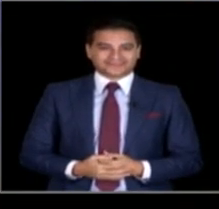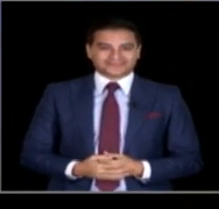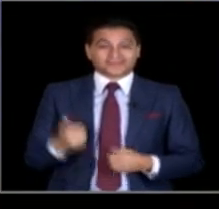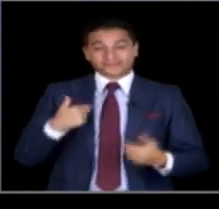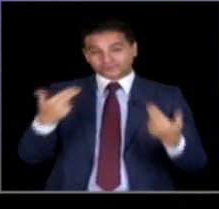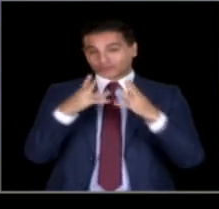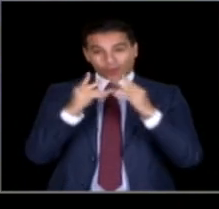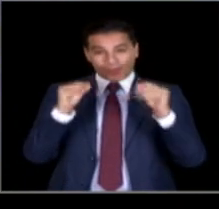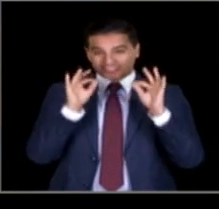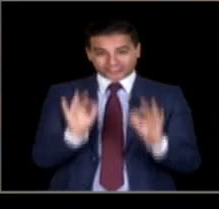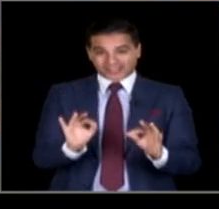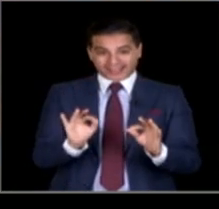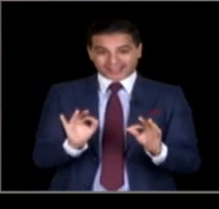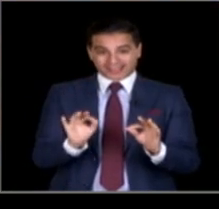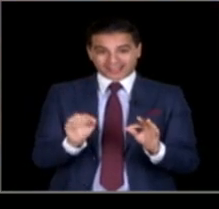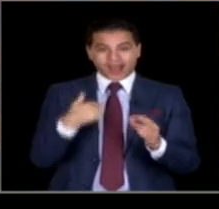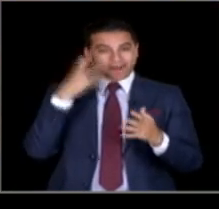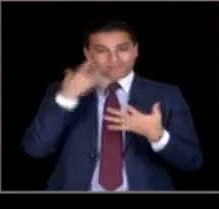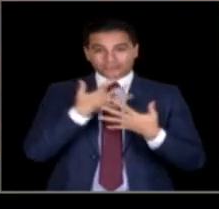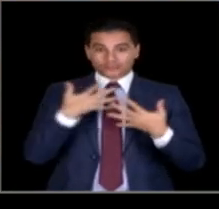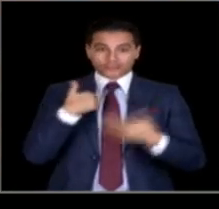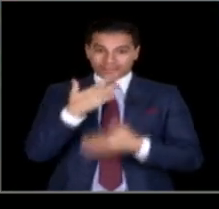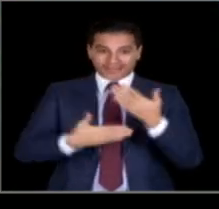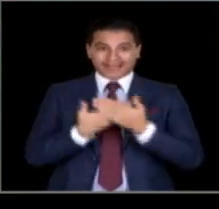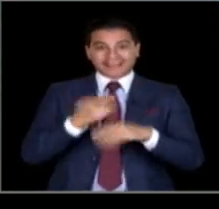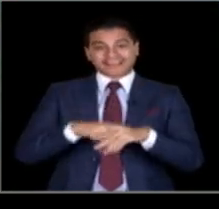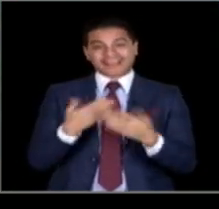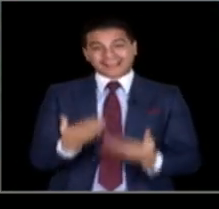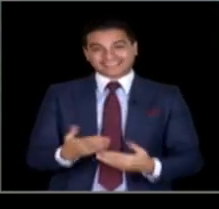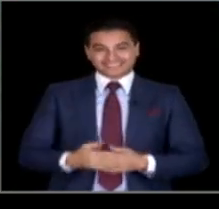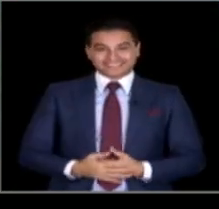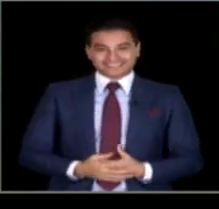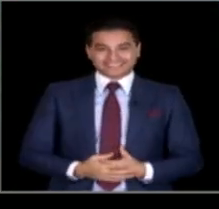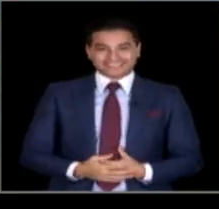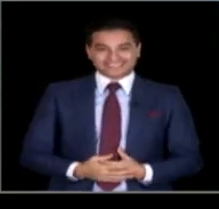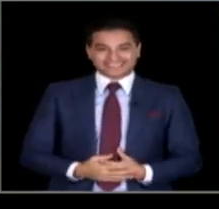استوديو وحش جدا، مبسوطة ان انا رجعت تاني.